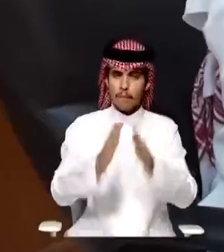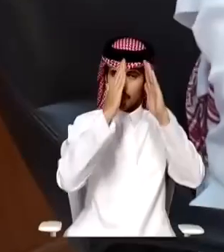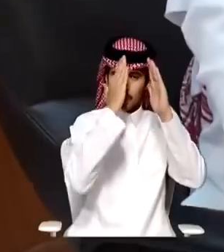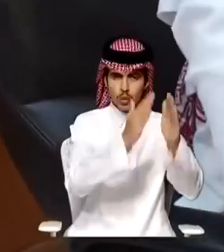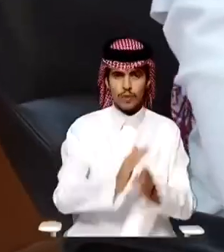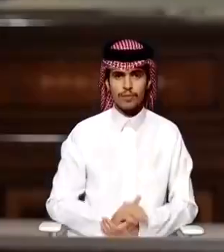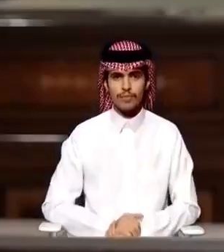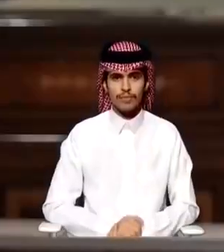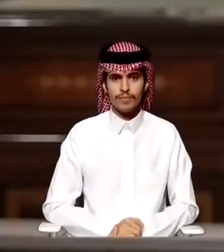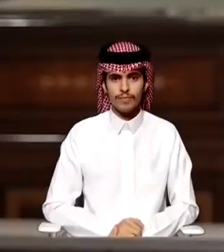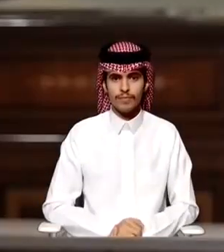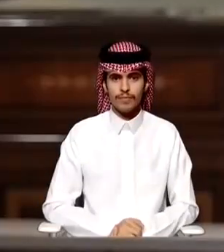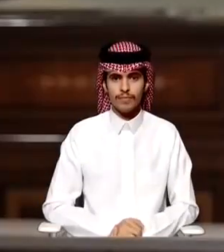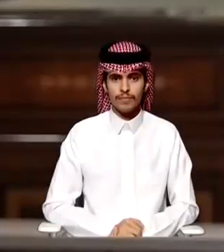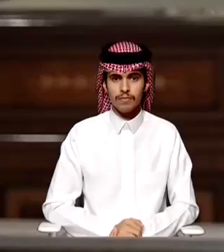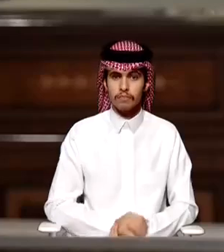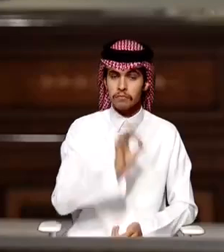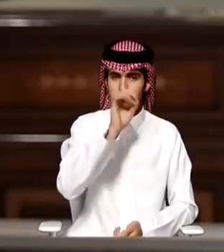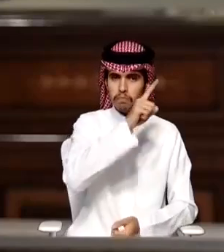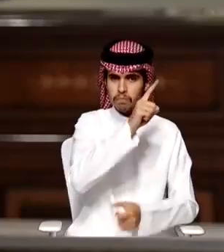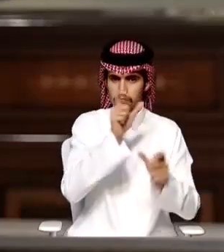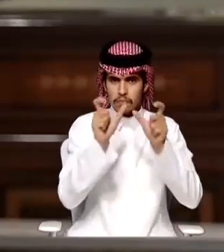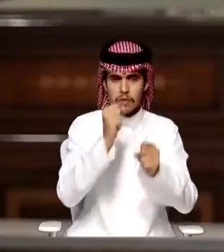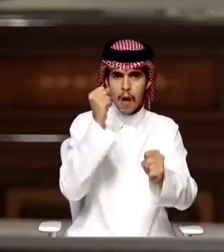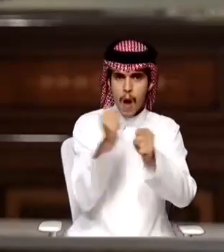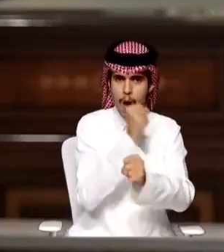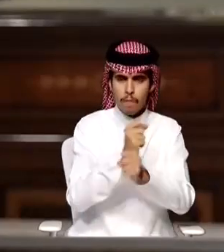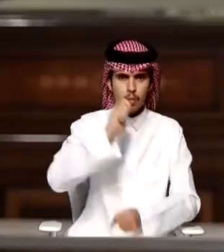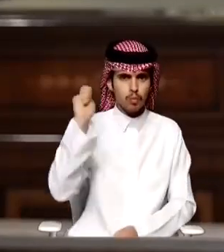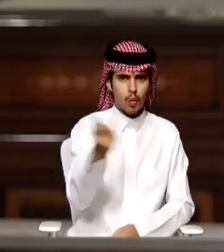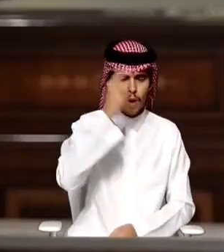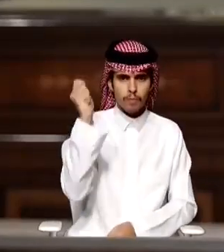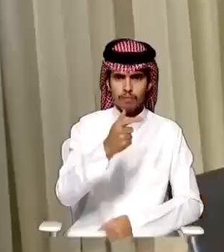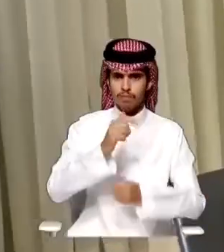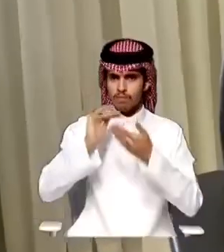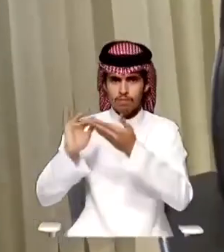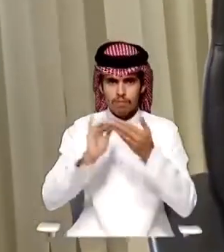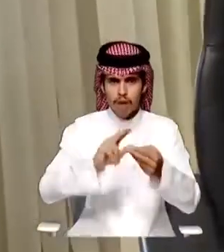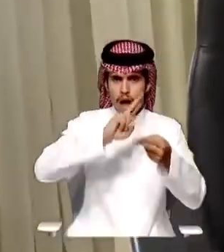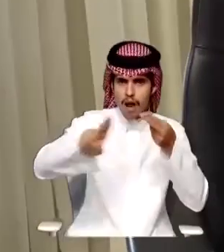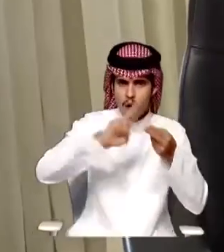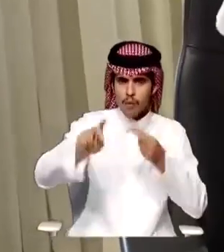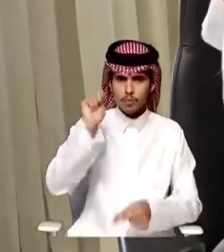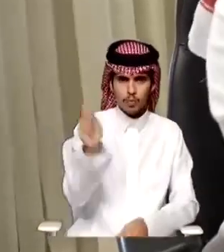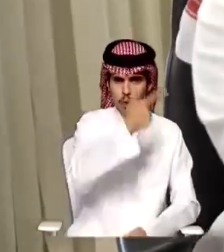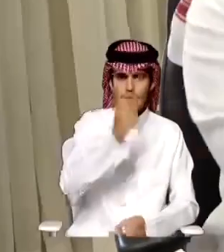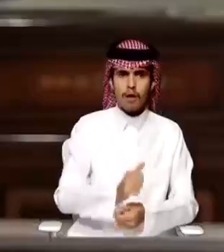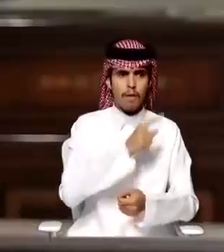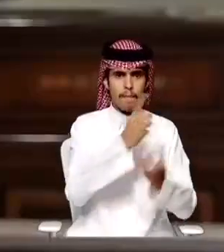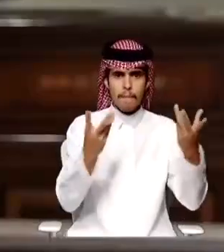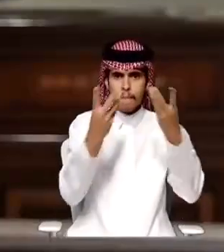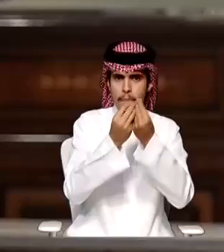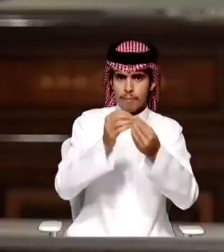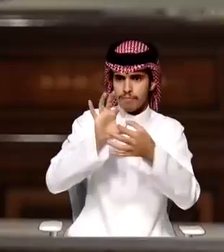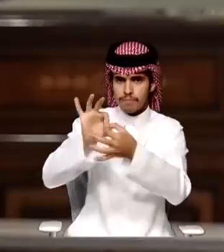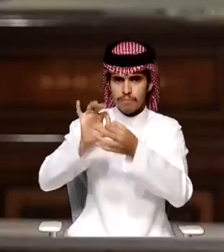لنا حريص دائما على العمل سرعه الانجاز التنظيم التعامل مع الزميل فهد